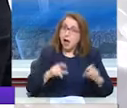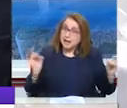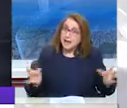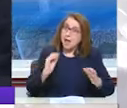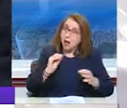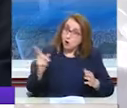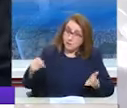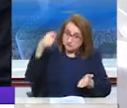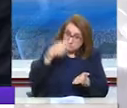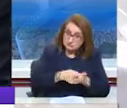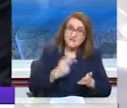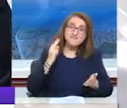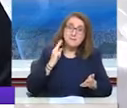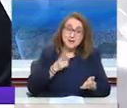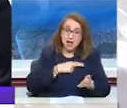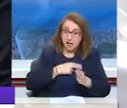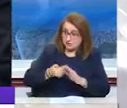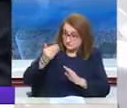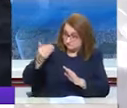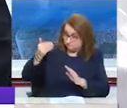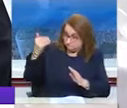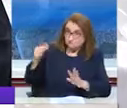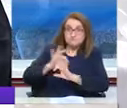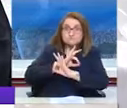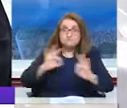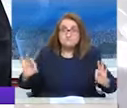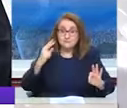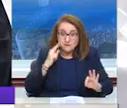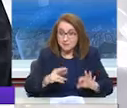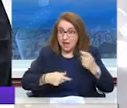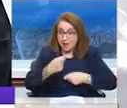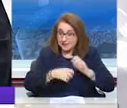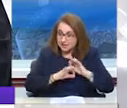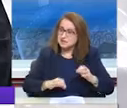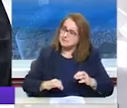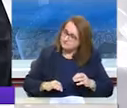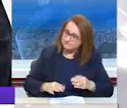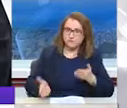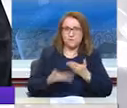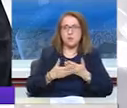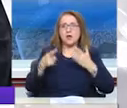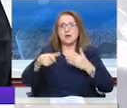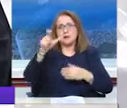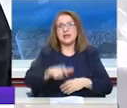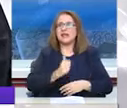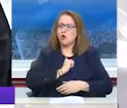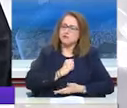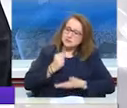μήνες. Τέλος, υπάρχει και ένα τρίτο πλαίσιο, στο οποίο για τον Απρίλιο,